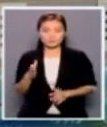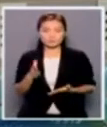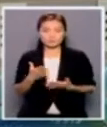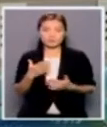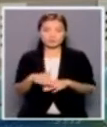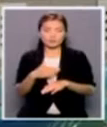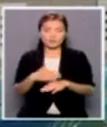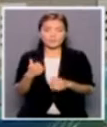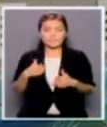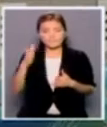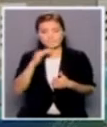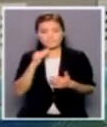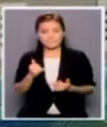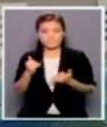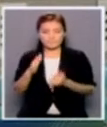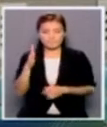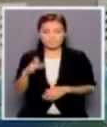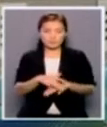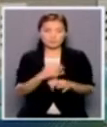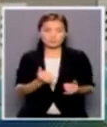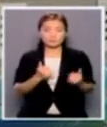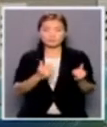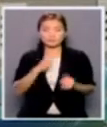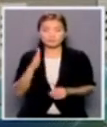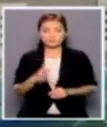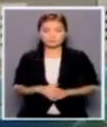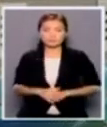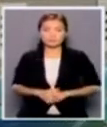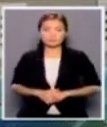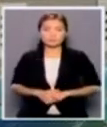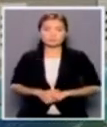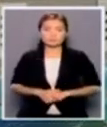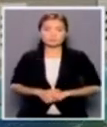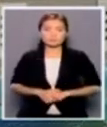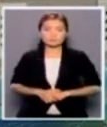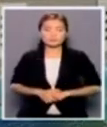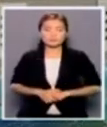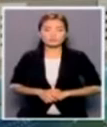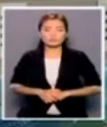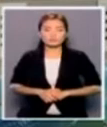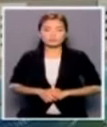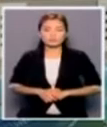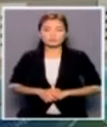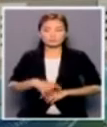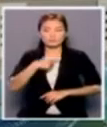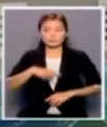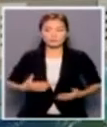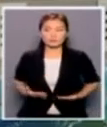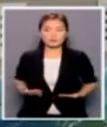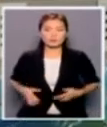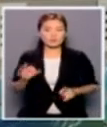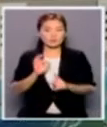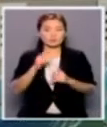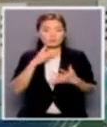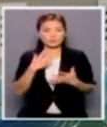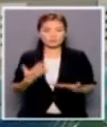жақсылық жолмен жүреді, ата-анаға құрмет жасайды, елге құрмет, халыққа қызмет ететін болады. Және де өзінің өмірге келген мән-мақсатын